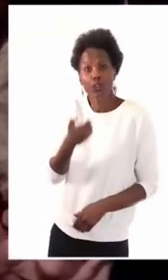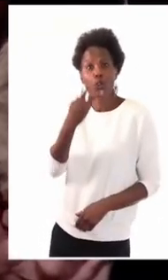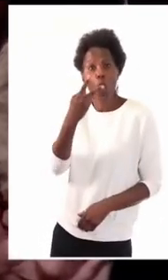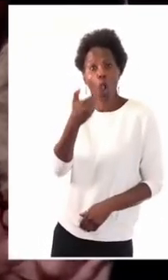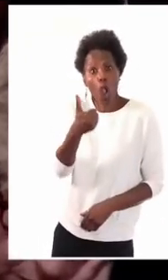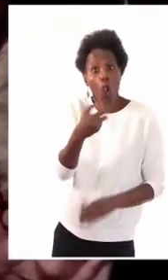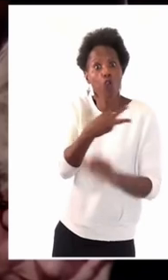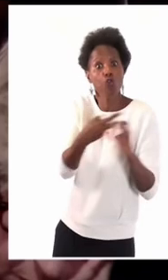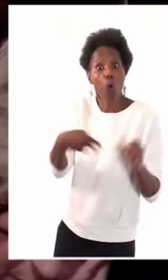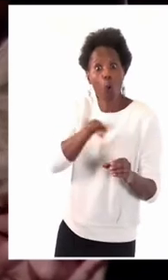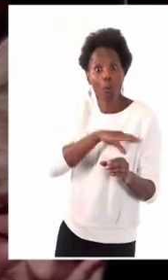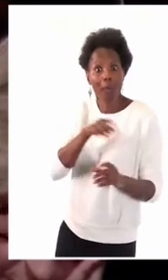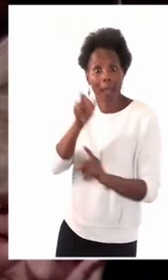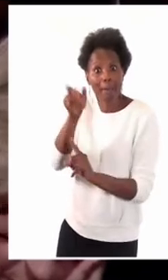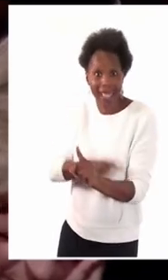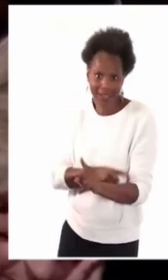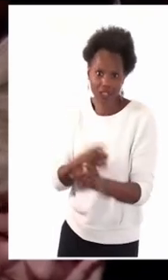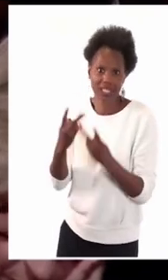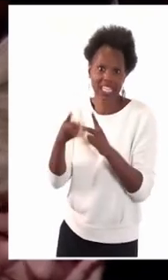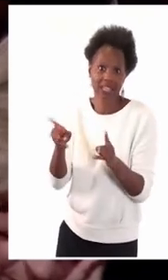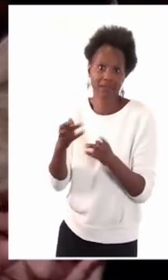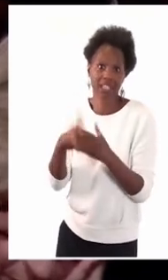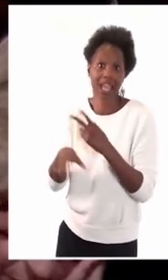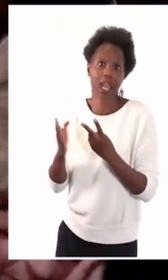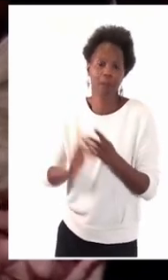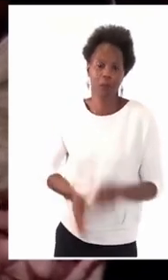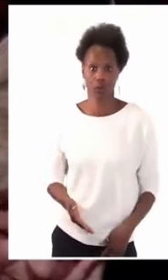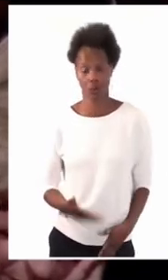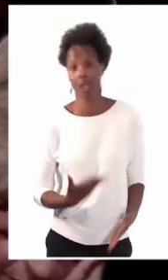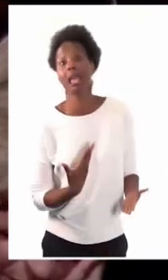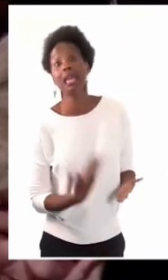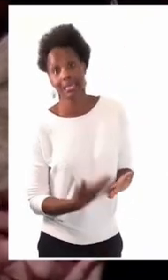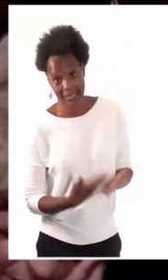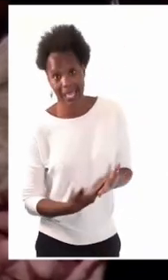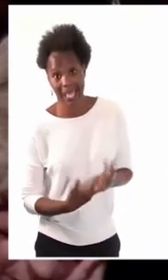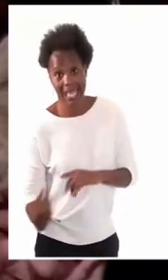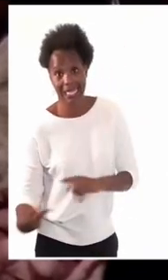Et là, on est sur le débat bordelais, et on est sur le débat qui vous gêne, mais le débat qui, de notre point de vue, est le seul qui vaille.